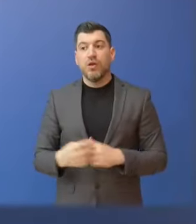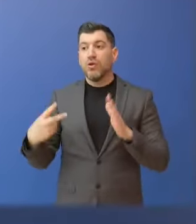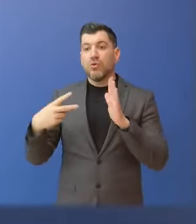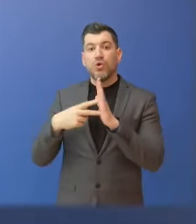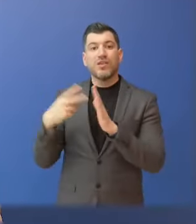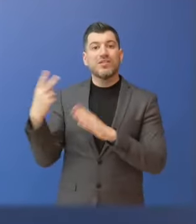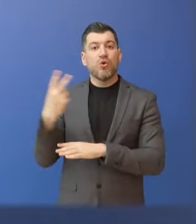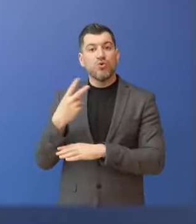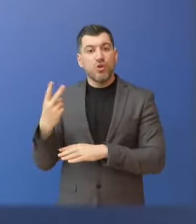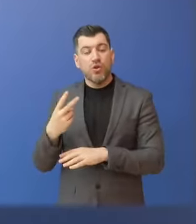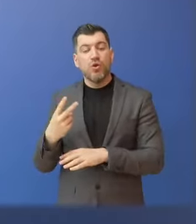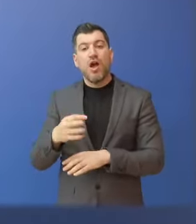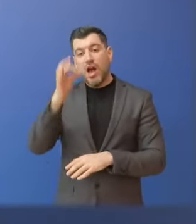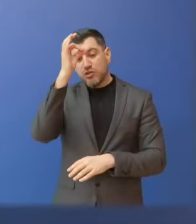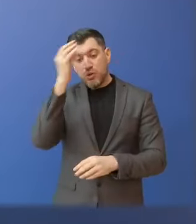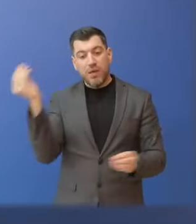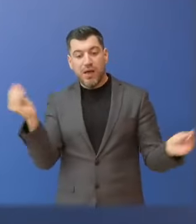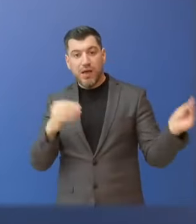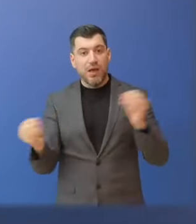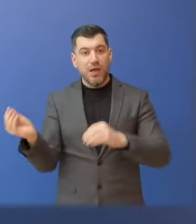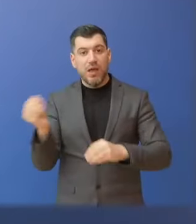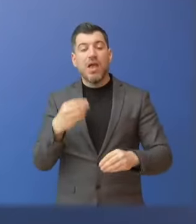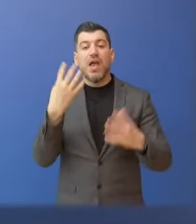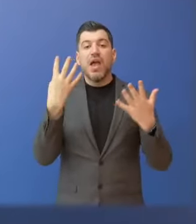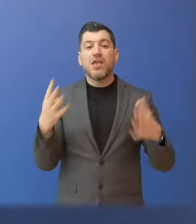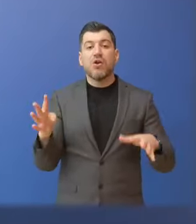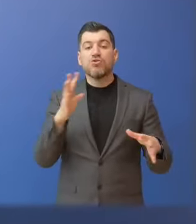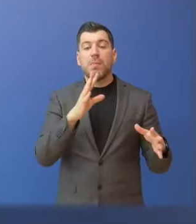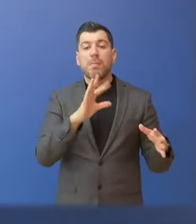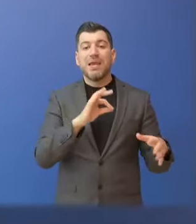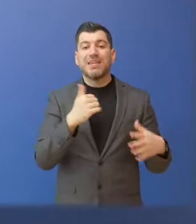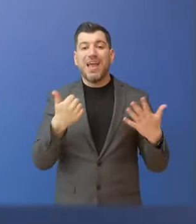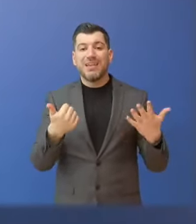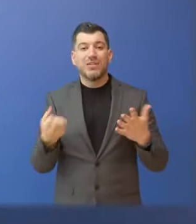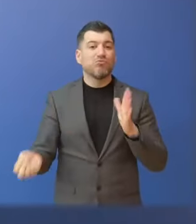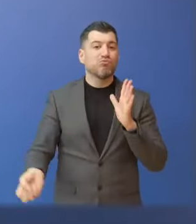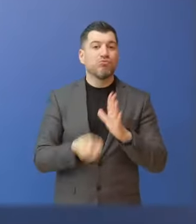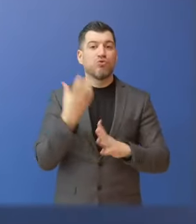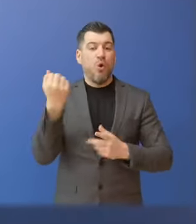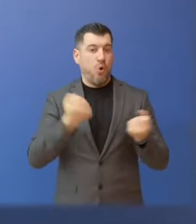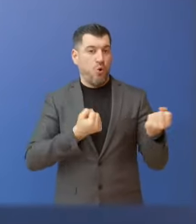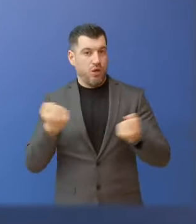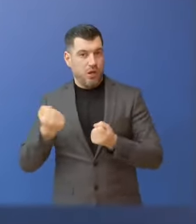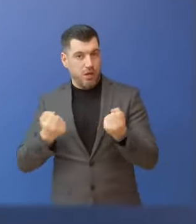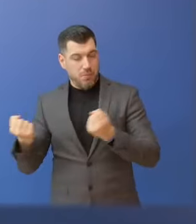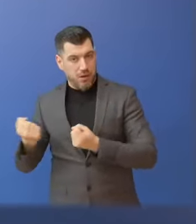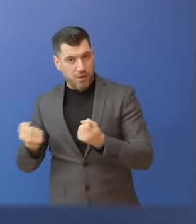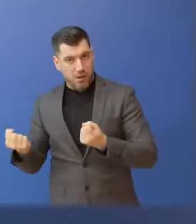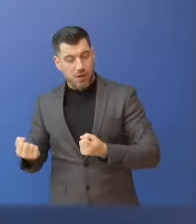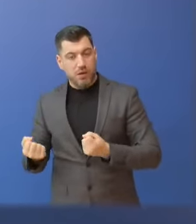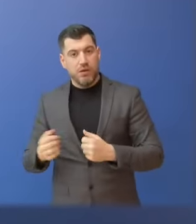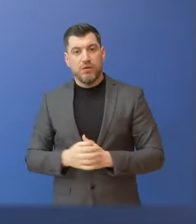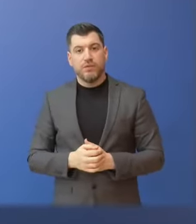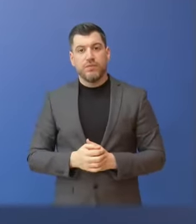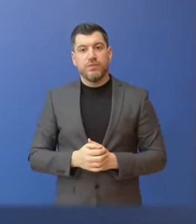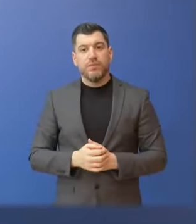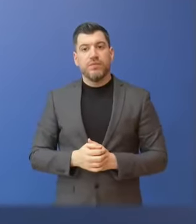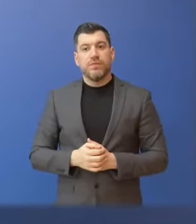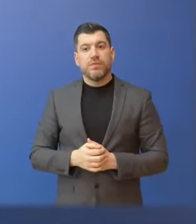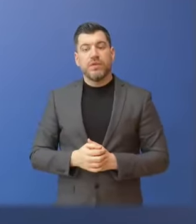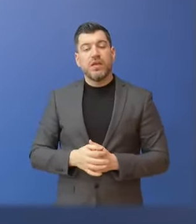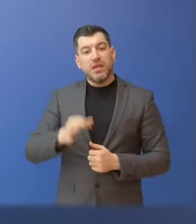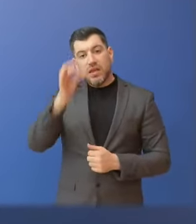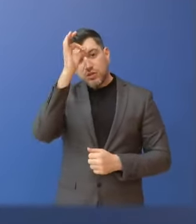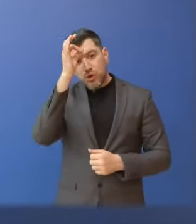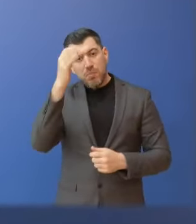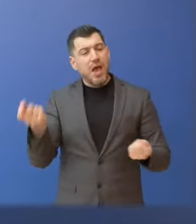αστυνομία ενισχύθηκε με 956 οχήματα και βέβαια έχω σημειώσει μια σειρά από παρεμβάσεις της αστυνομίας